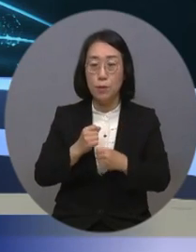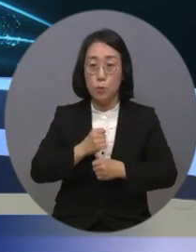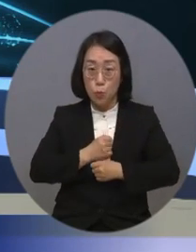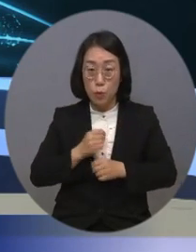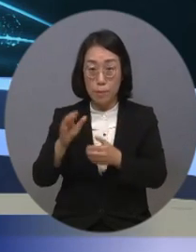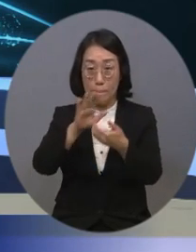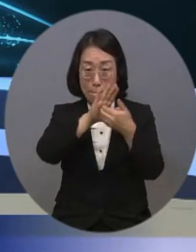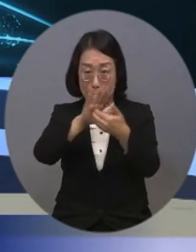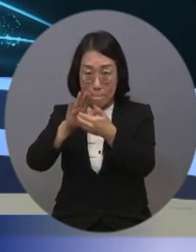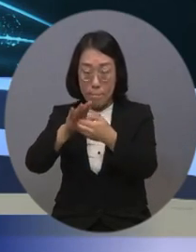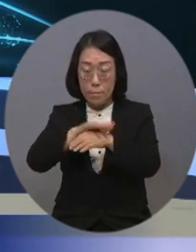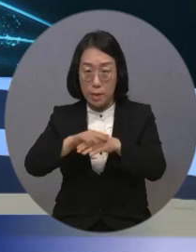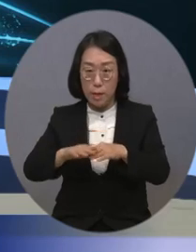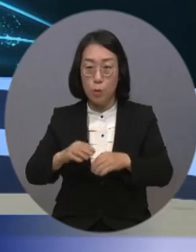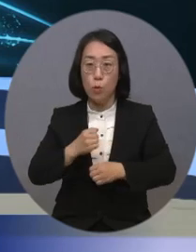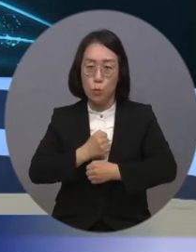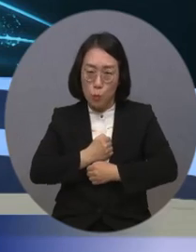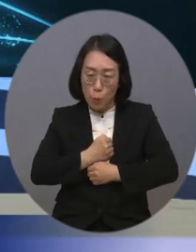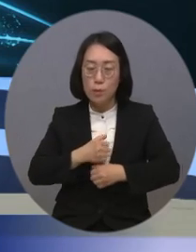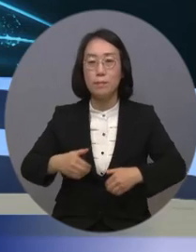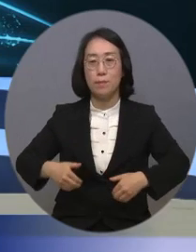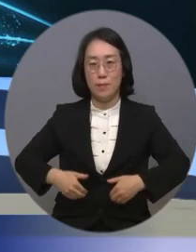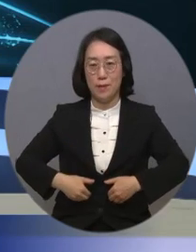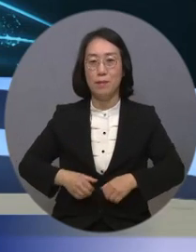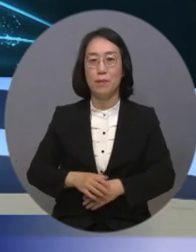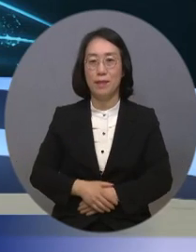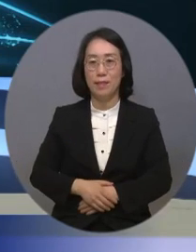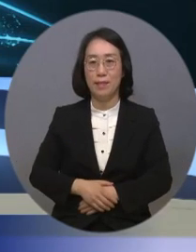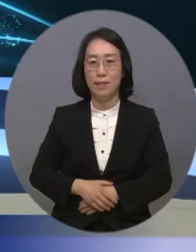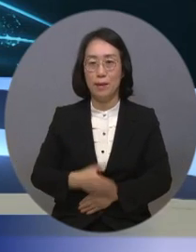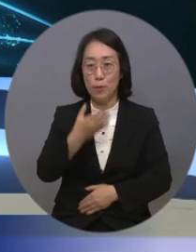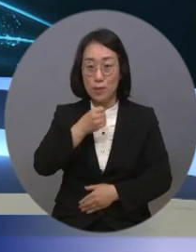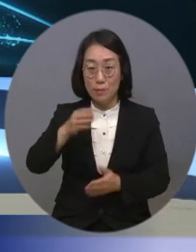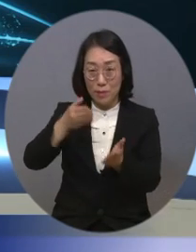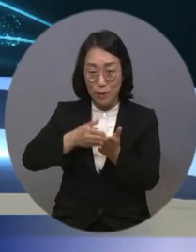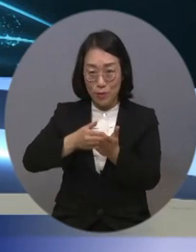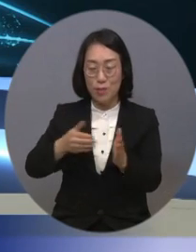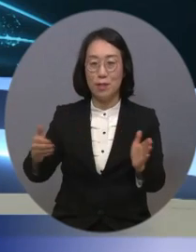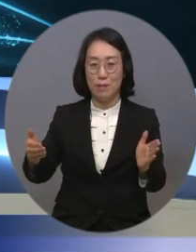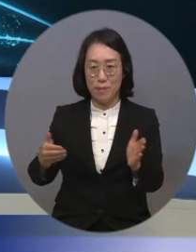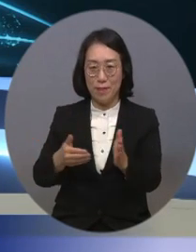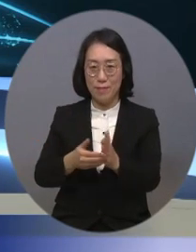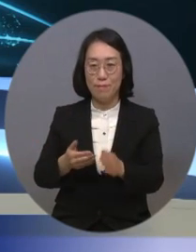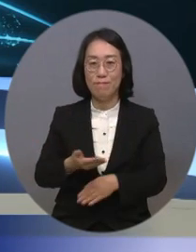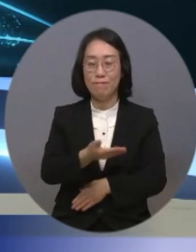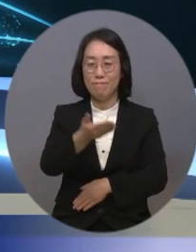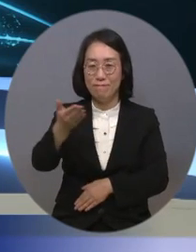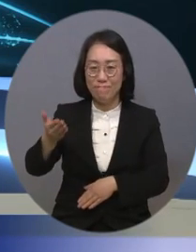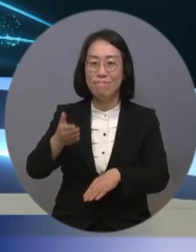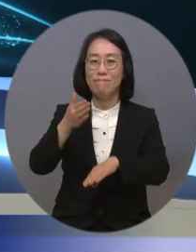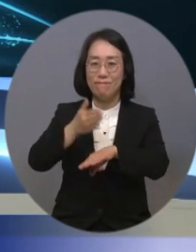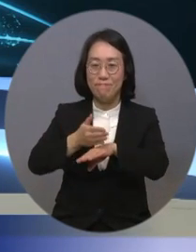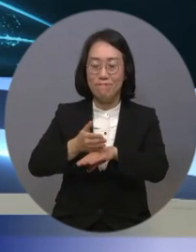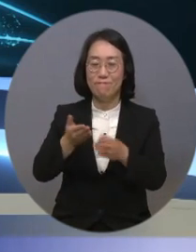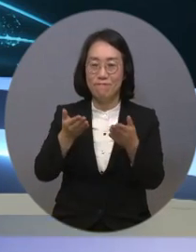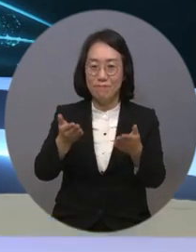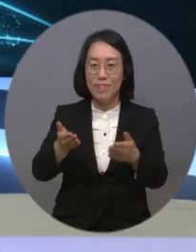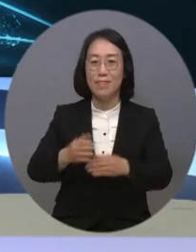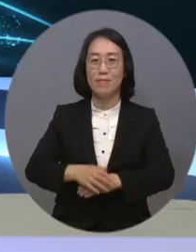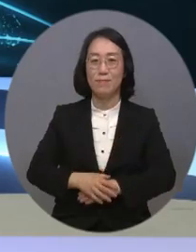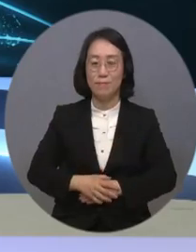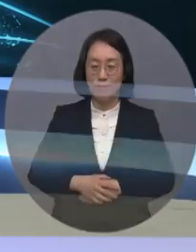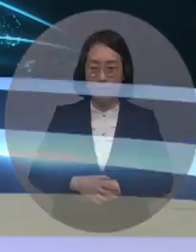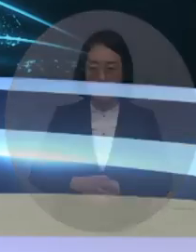준수하고 긴장을 늦추지 말아야겠습니다. 이상 복지TV 뉴스를 마칩니다. 시청해주신 여러분 고맙습니다.